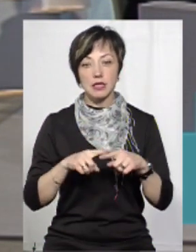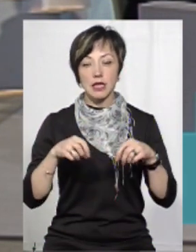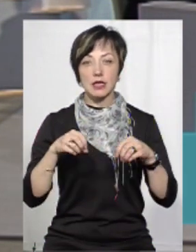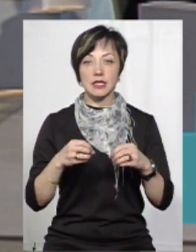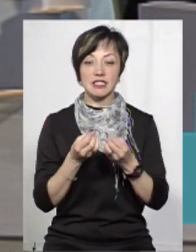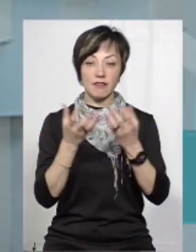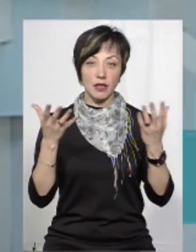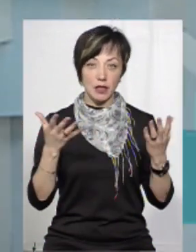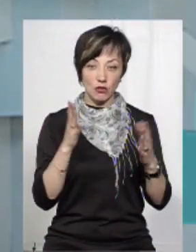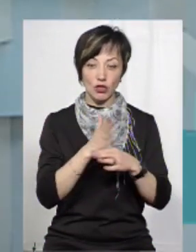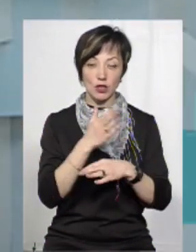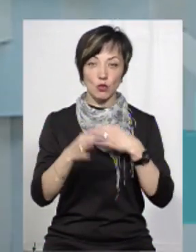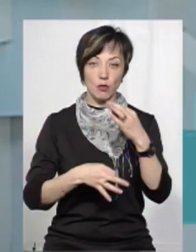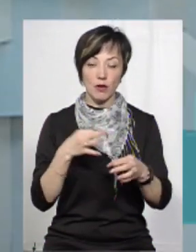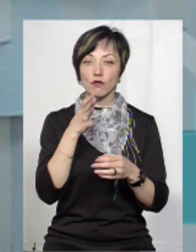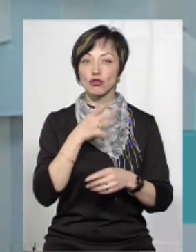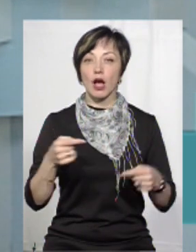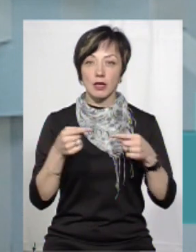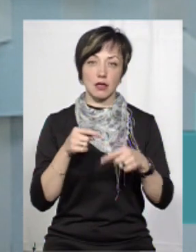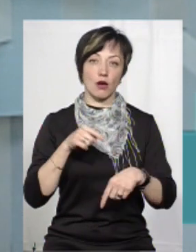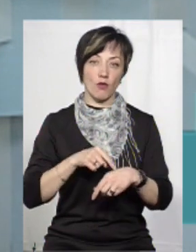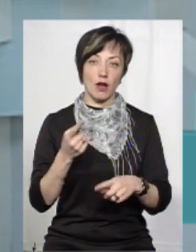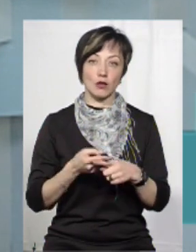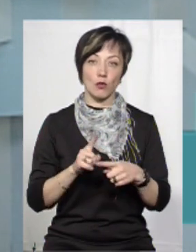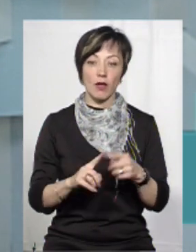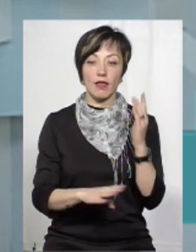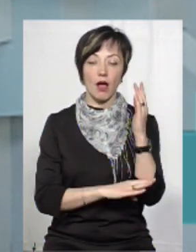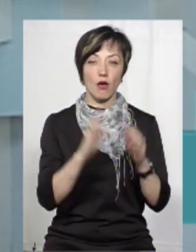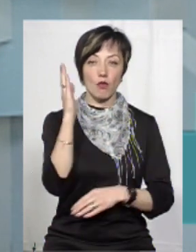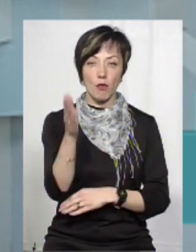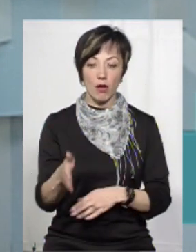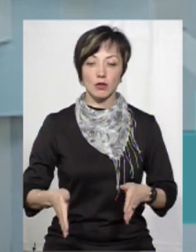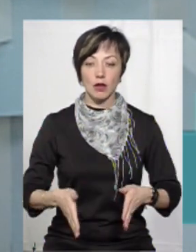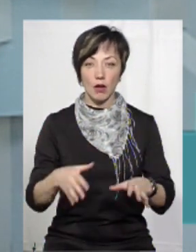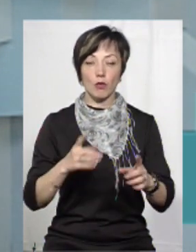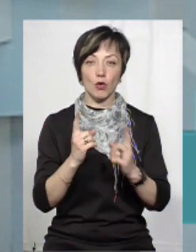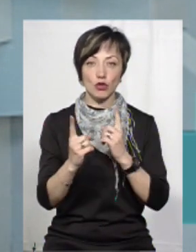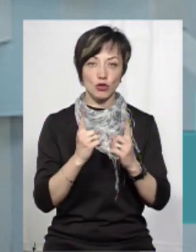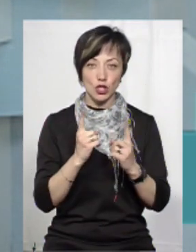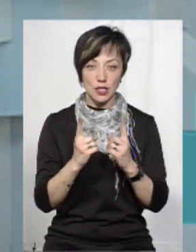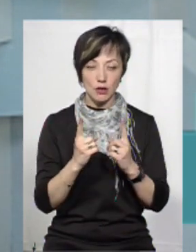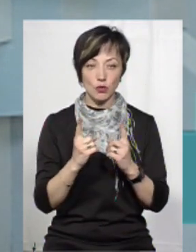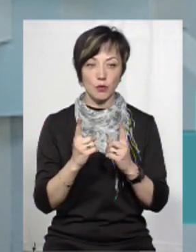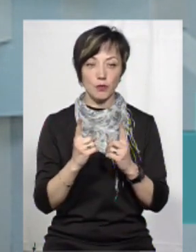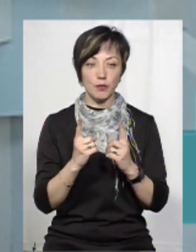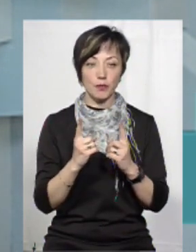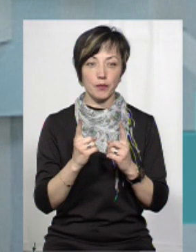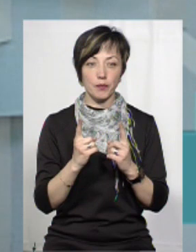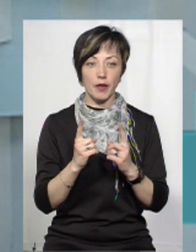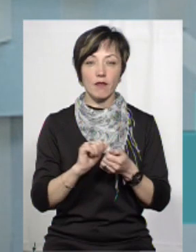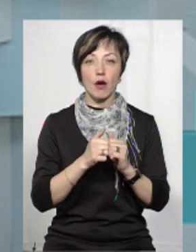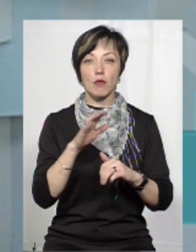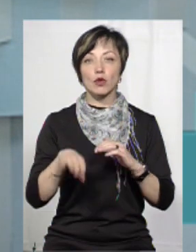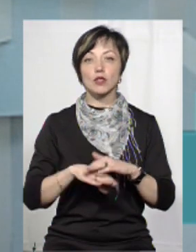пора доби, це вчасне реагування, тому дерево, яке впало на проїжджу частину